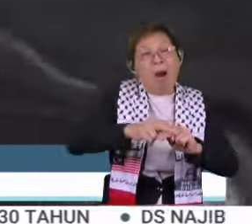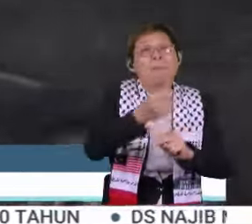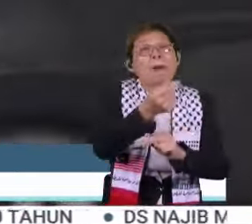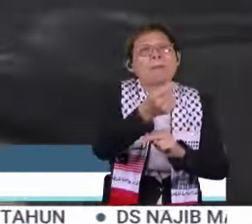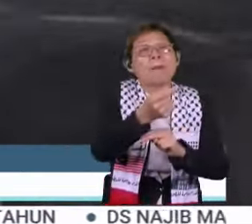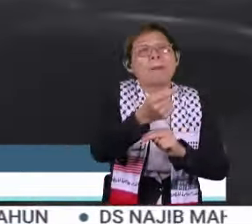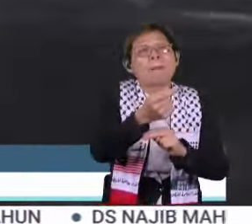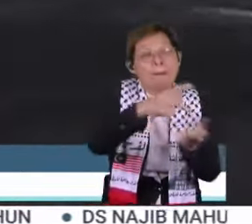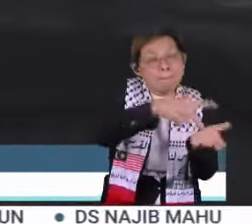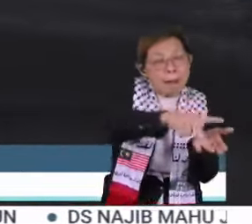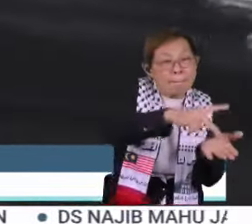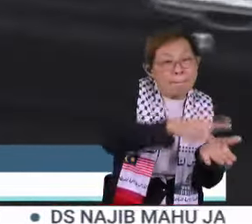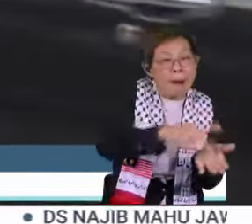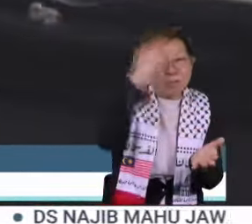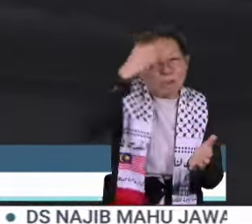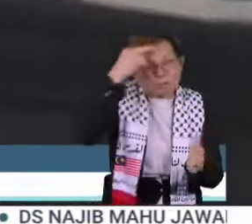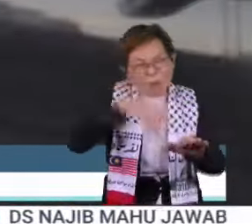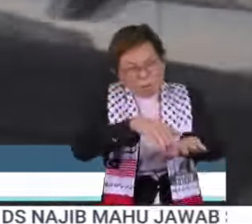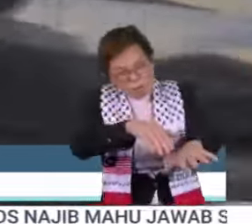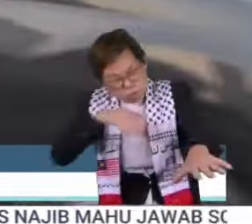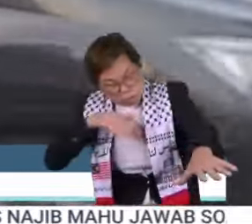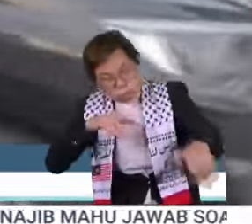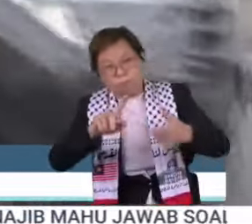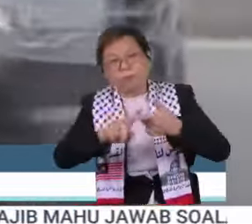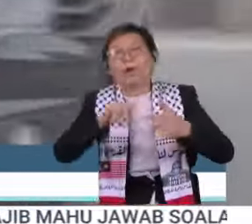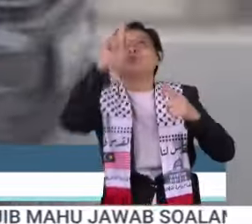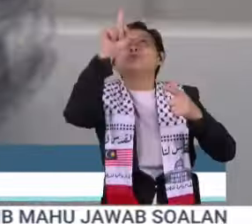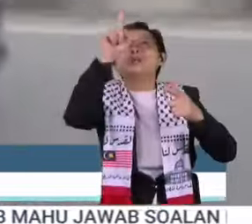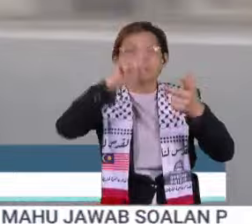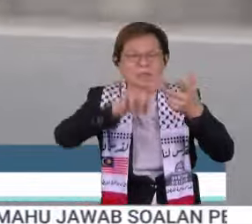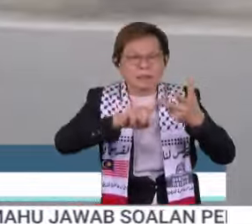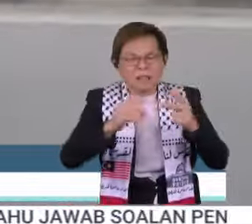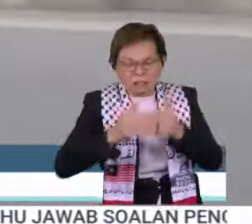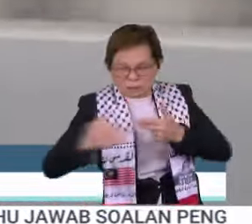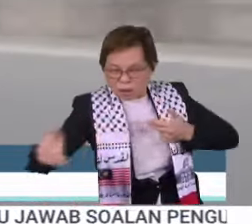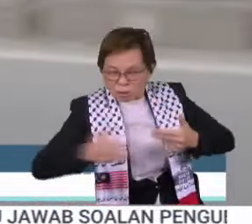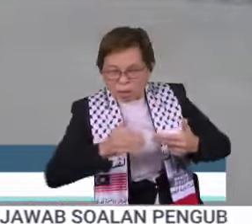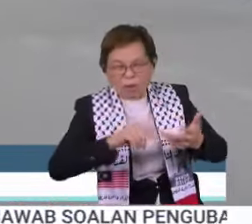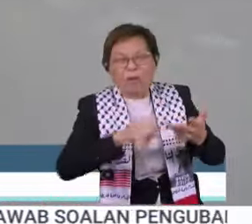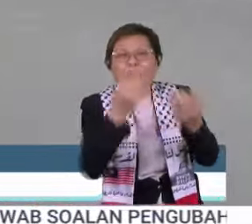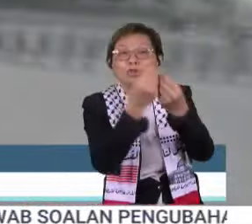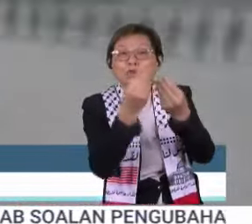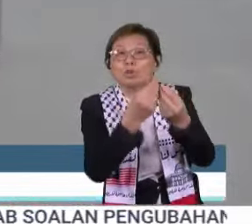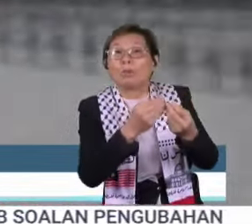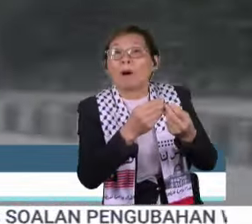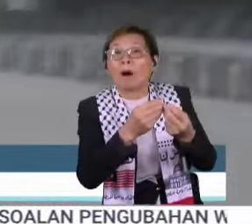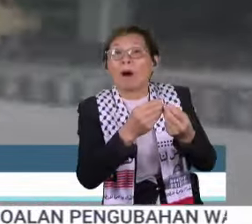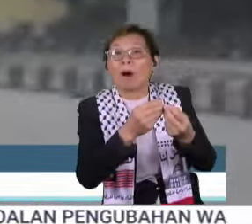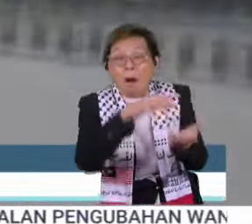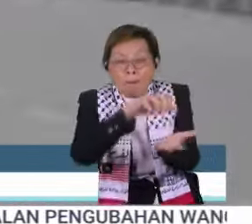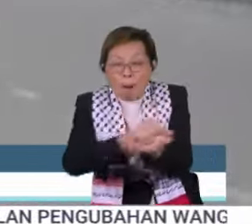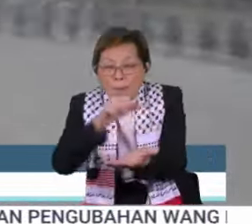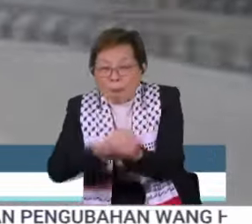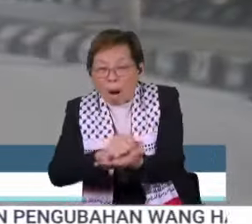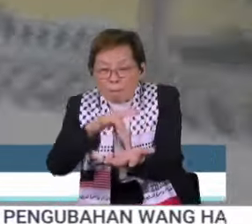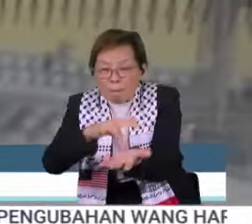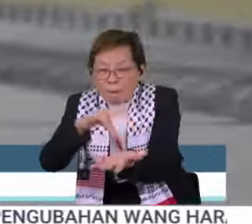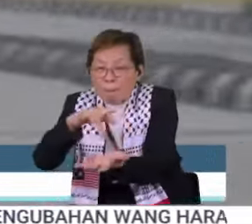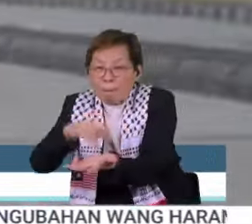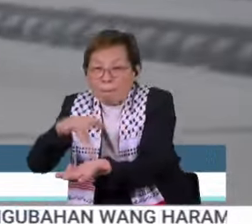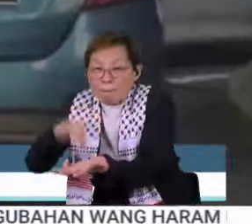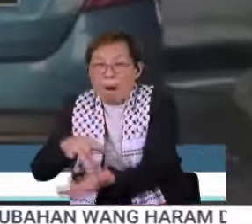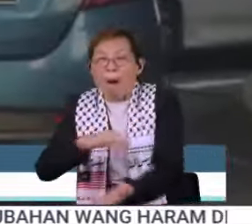kini mengambil kira faktor seperti kesesakan trafik cuaca jarak jumlah permintaan dan penawaran yang